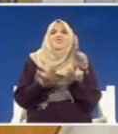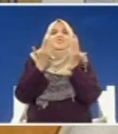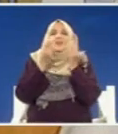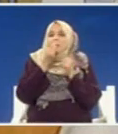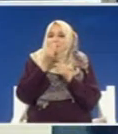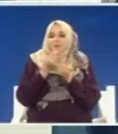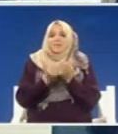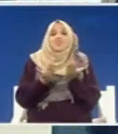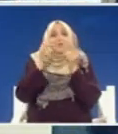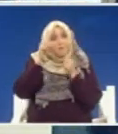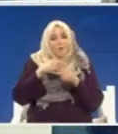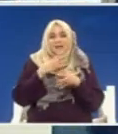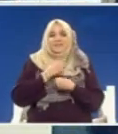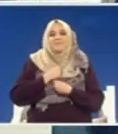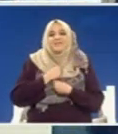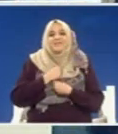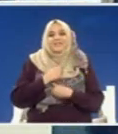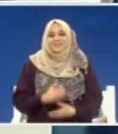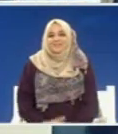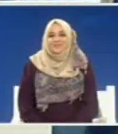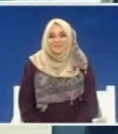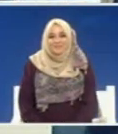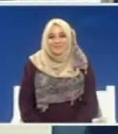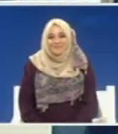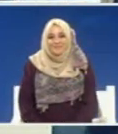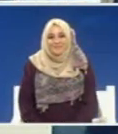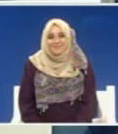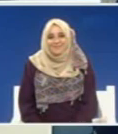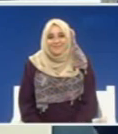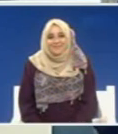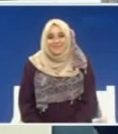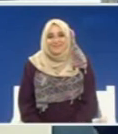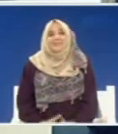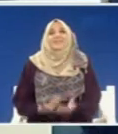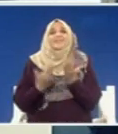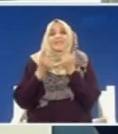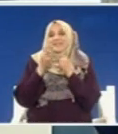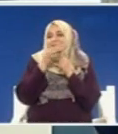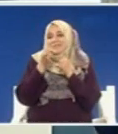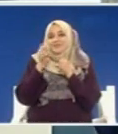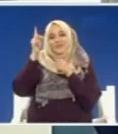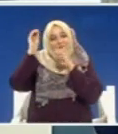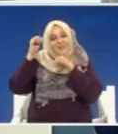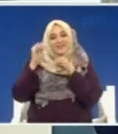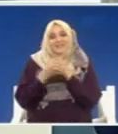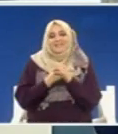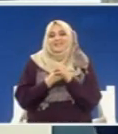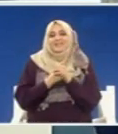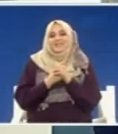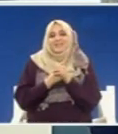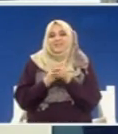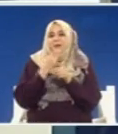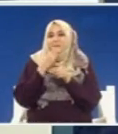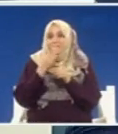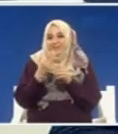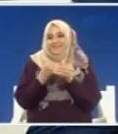خير. لازم الرضا، لازم لازم. شيخنا ربي يبارك فيك، يبارك فيكم، يعطيك الصحه على هذه اللحظات اللي عشناها معا